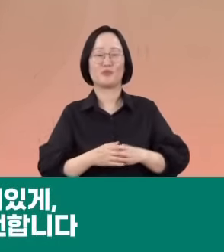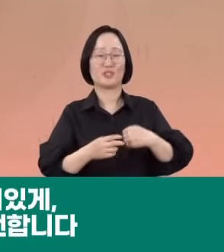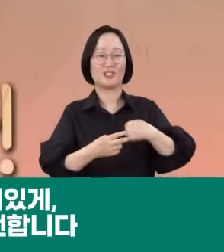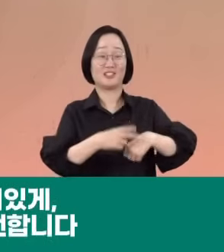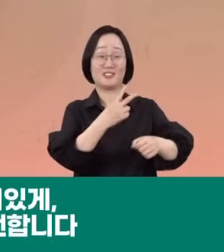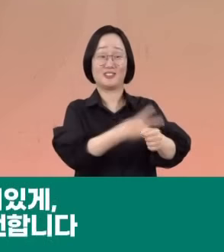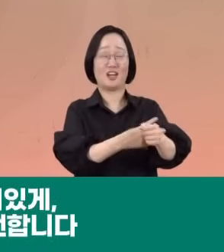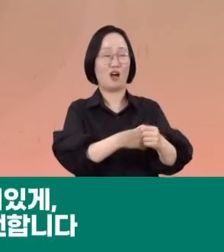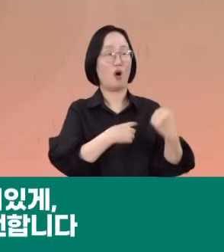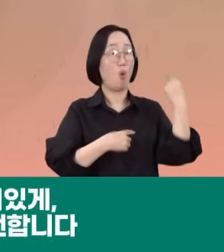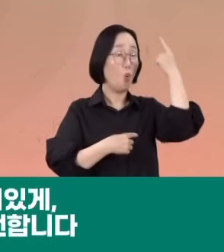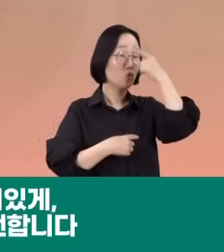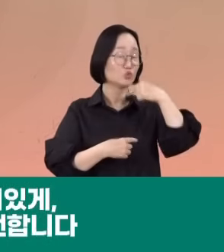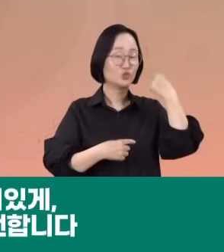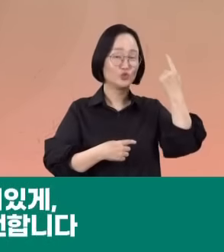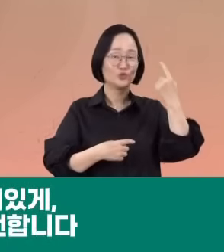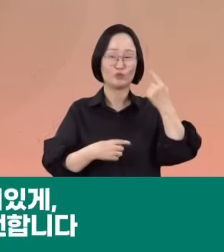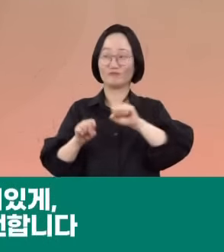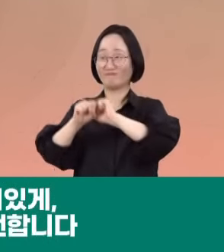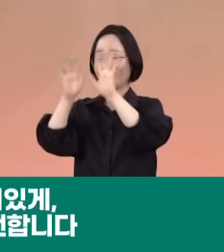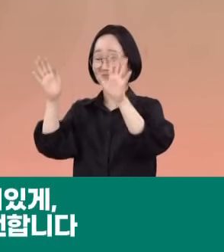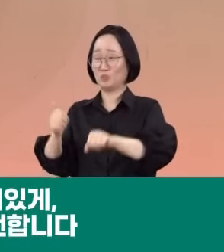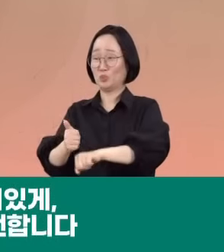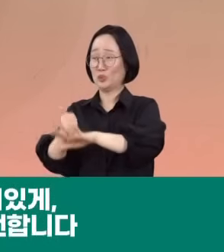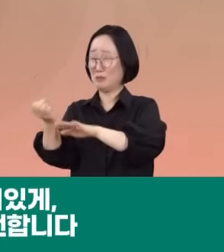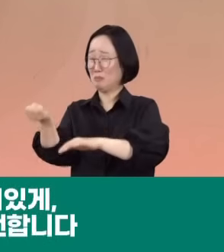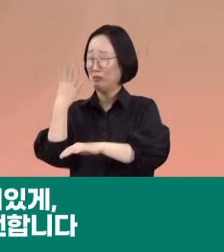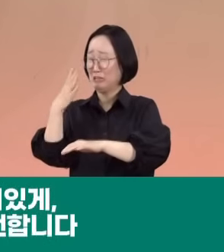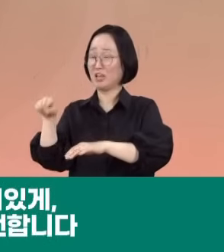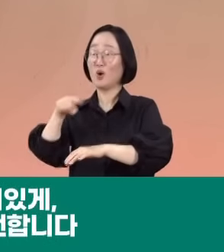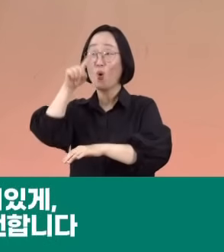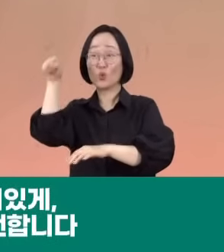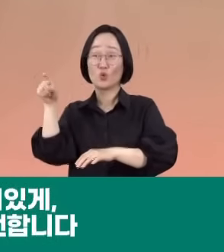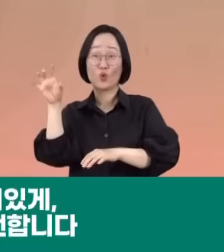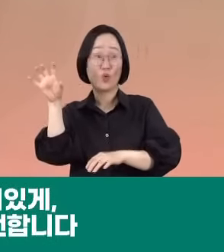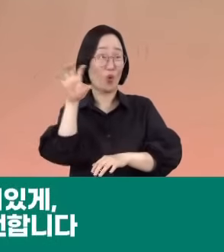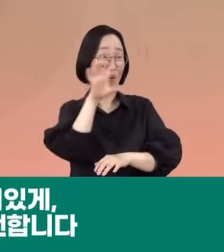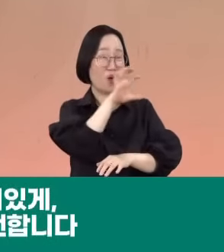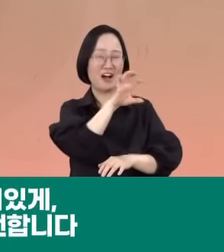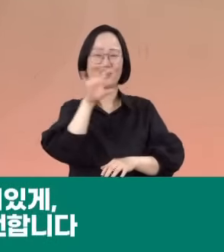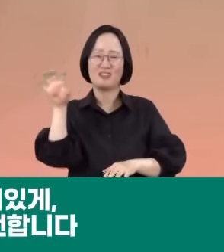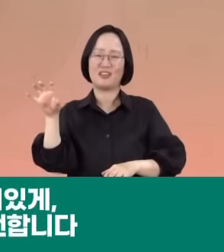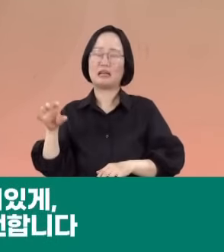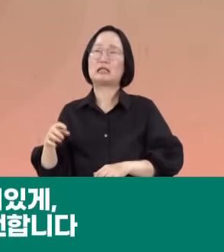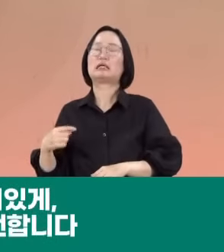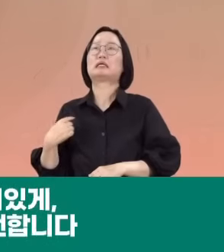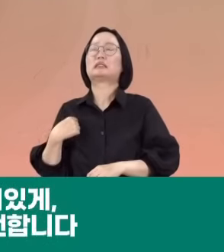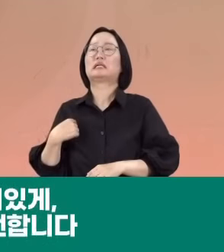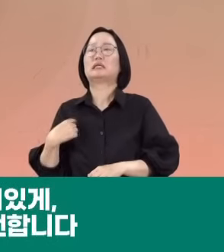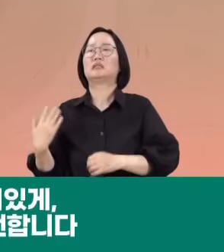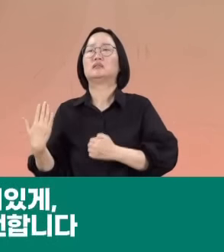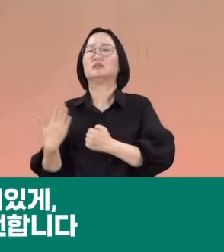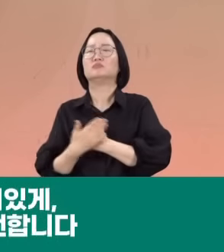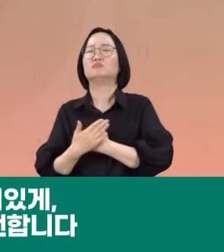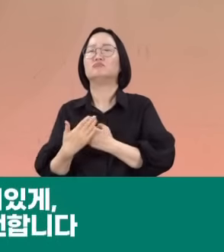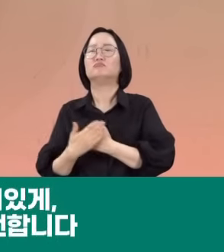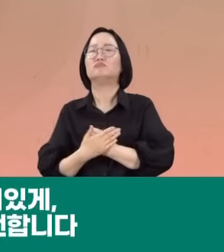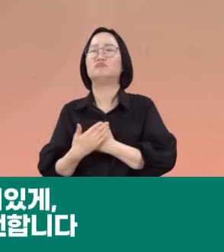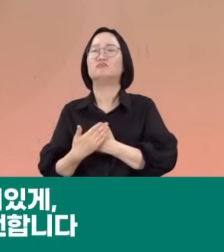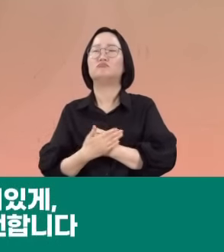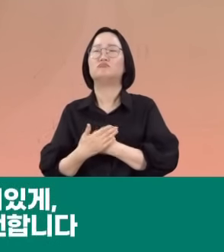얼굴로 관세 보살님이 내 앞에 나타나 주셔서 나를 어루만져 주신